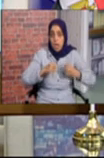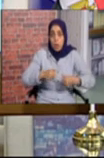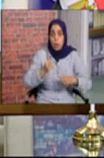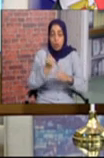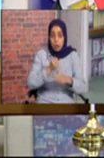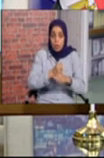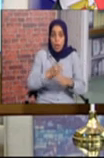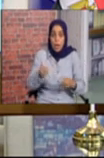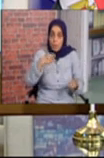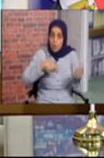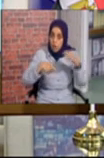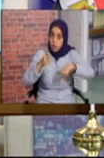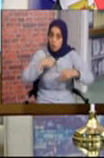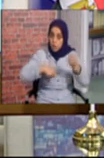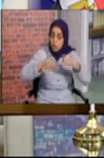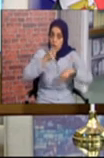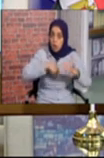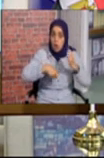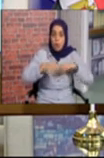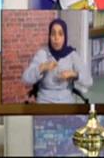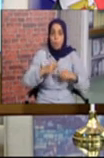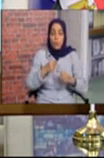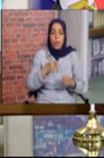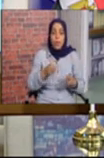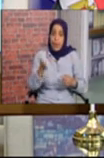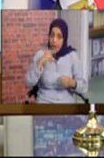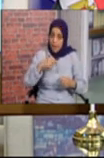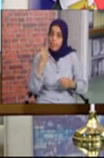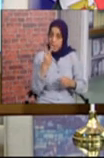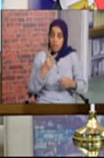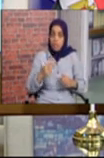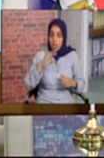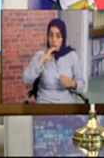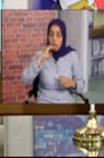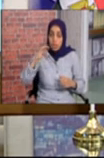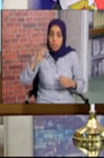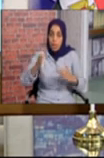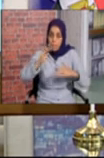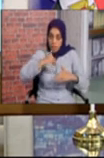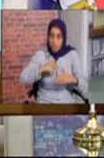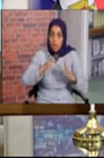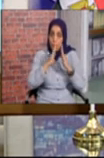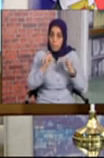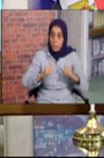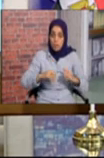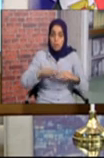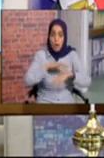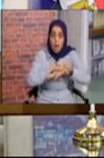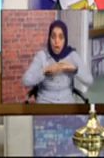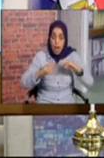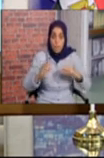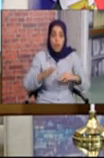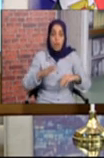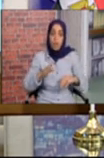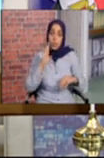بالناحية الاقتصادية الصناعة. حاجة تانية إن هو سيادة الرئيس لما جه هنا عمل